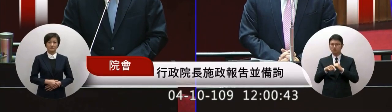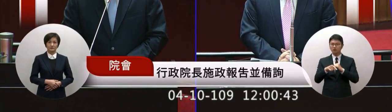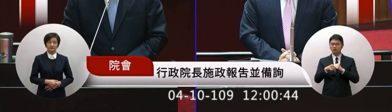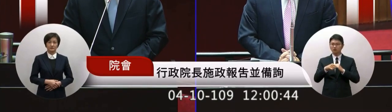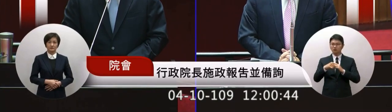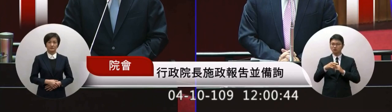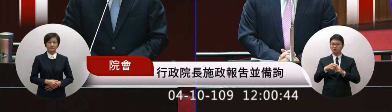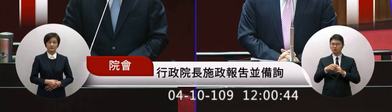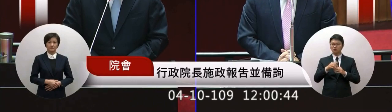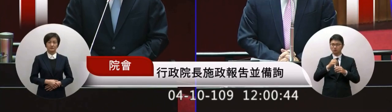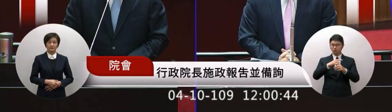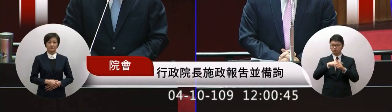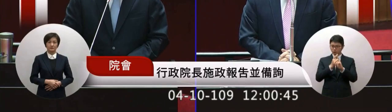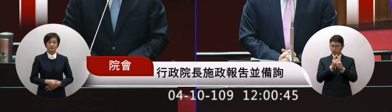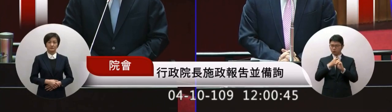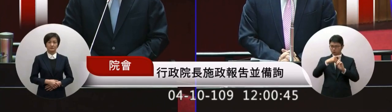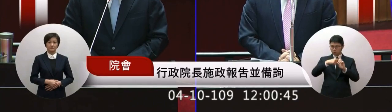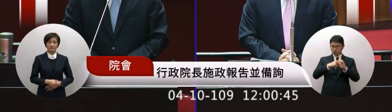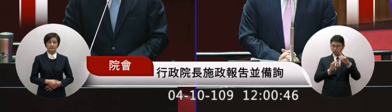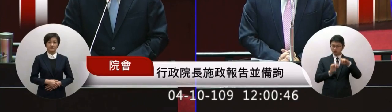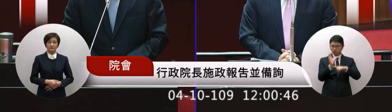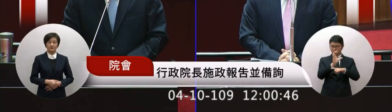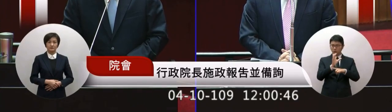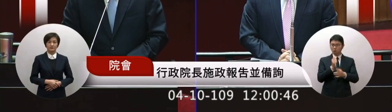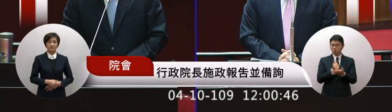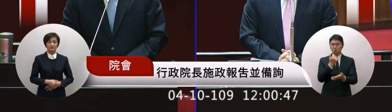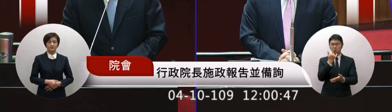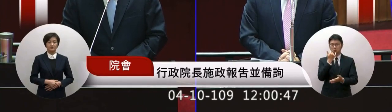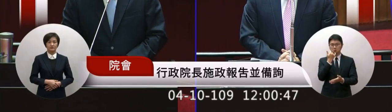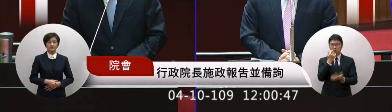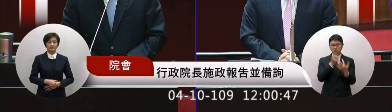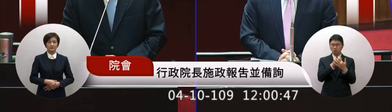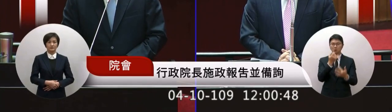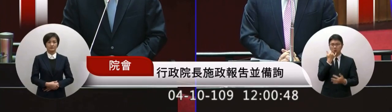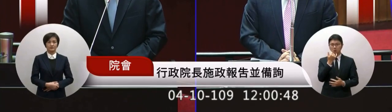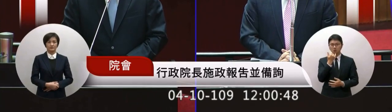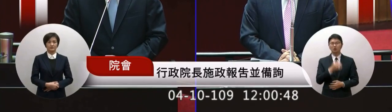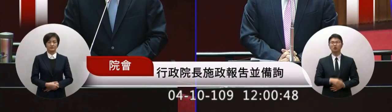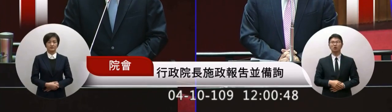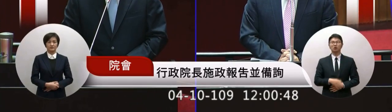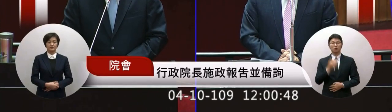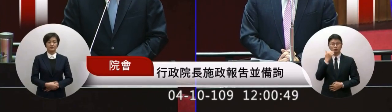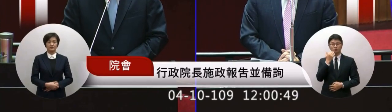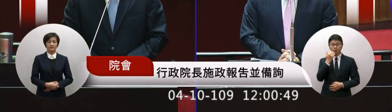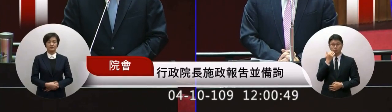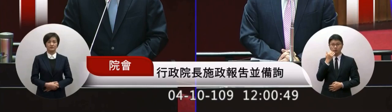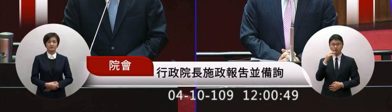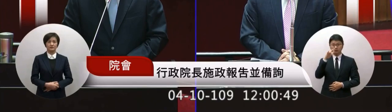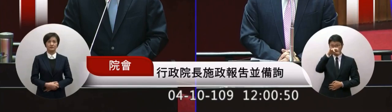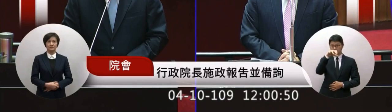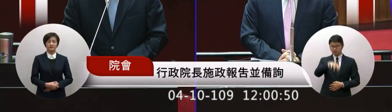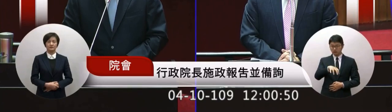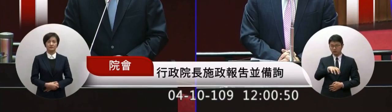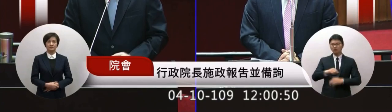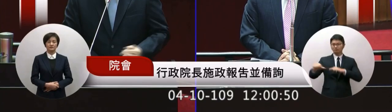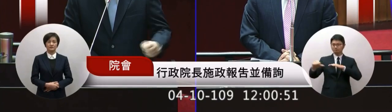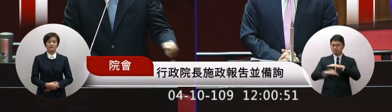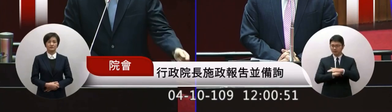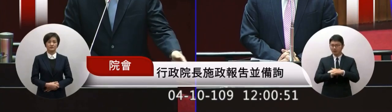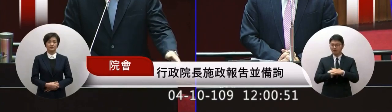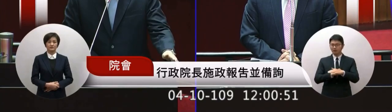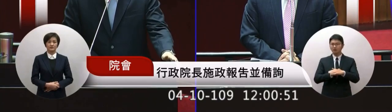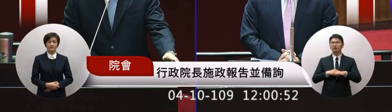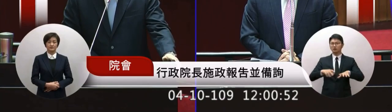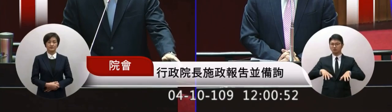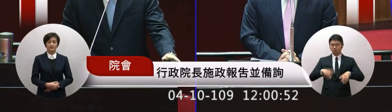以高达90%以上。如果在机场所有的进到我们机场的人，先做